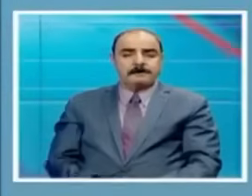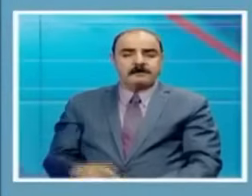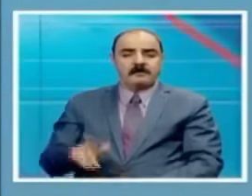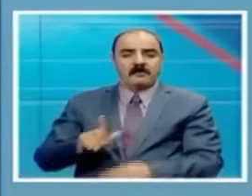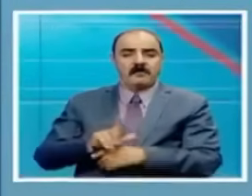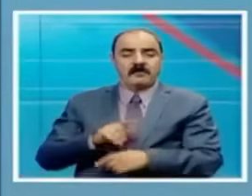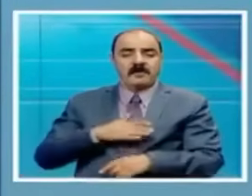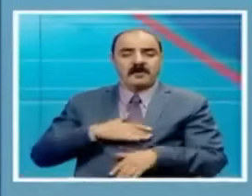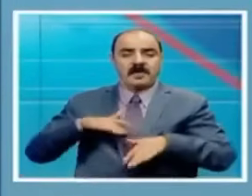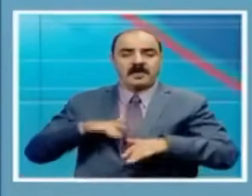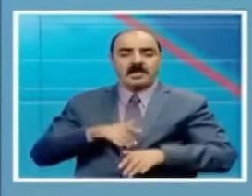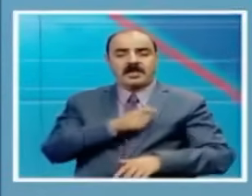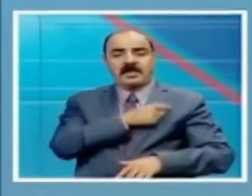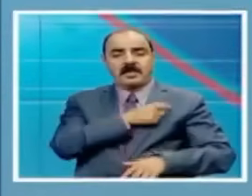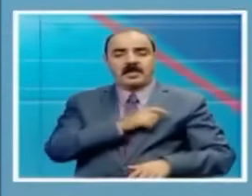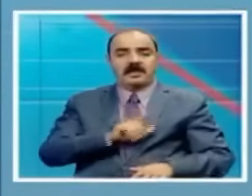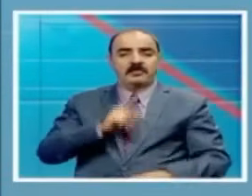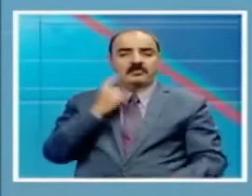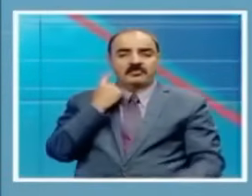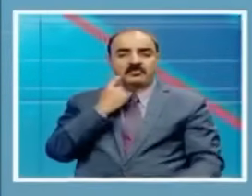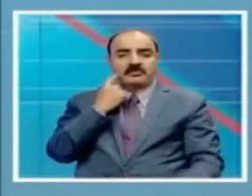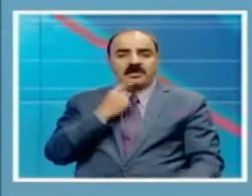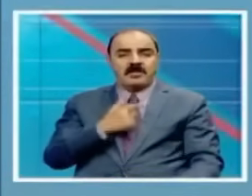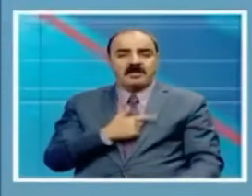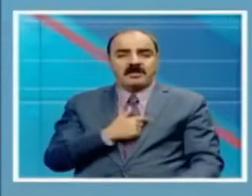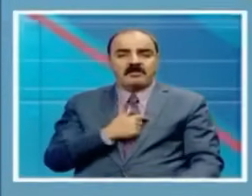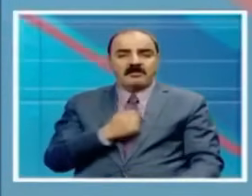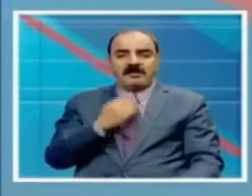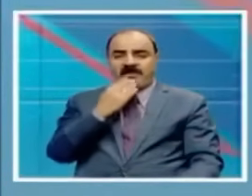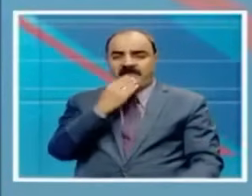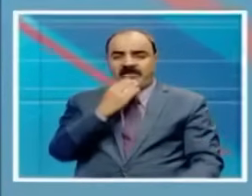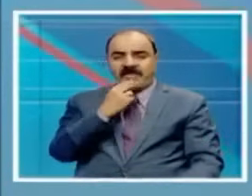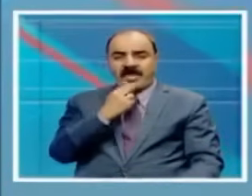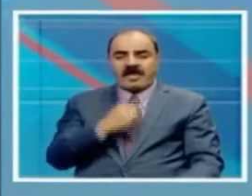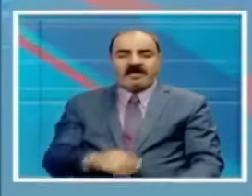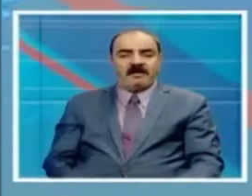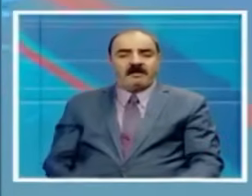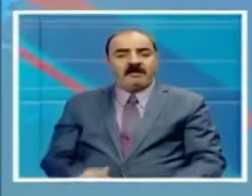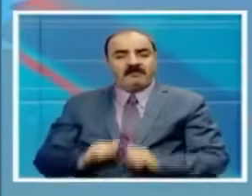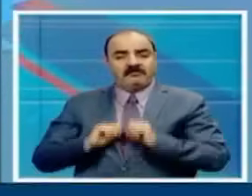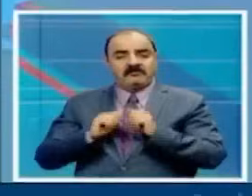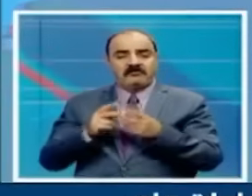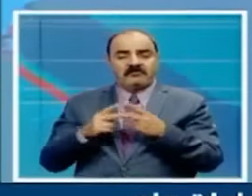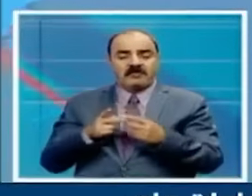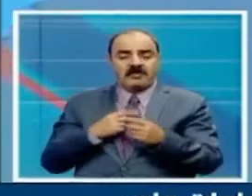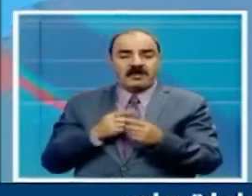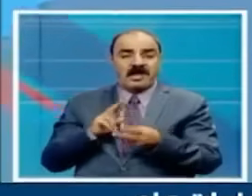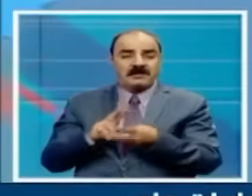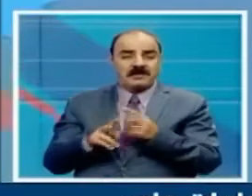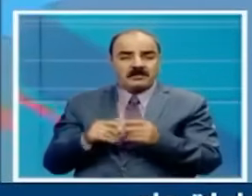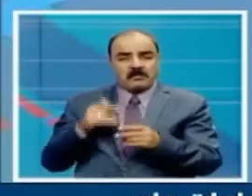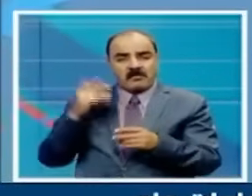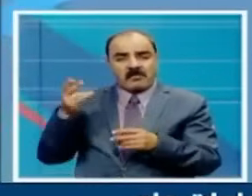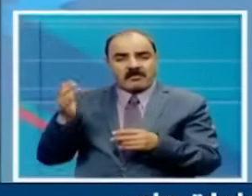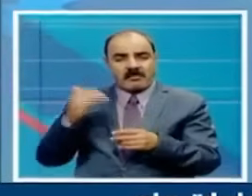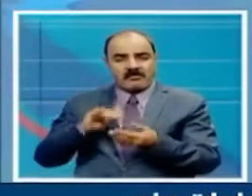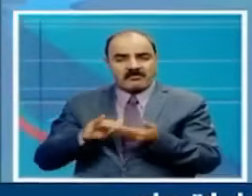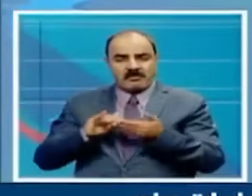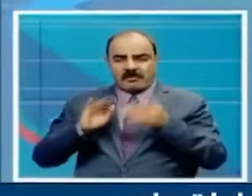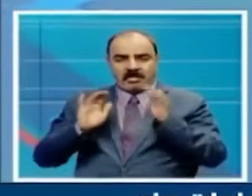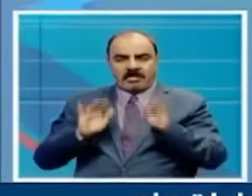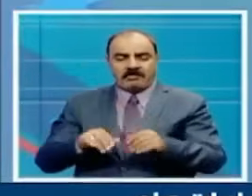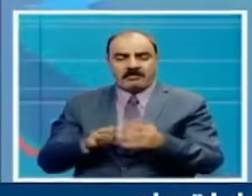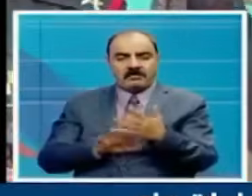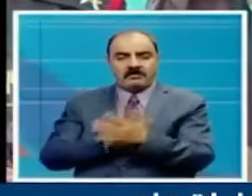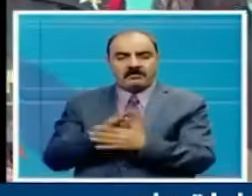قال رئيس مجلس السيادة القائد العام للقوات المسلحة بالسودان الفريق أول عبد الفتاح البرهان إن أي حل من الخارج للصراع الدائر